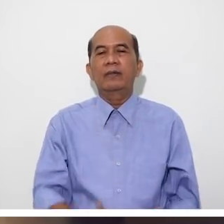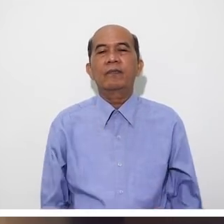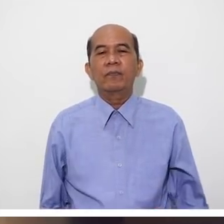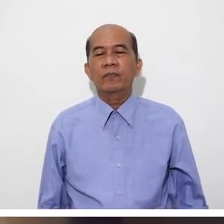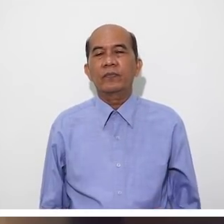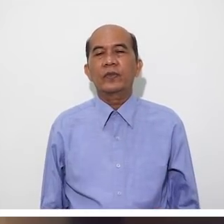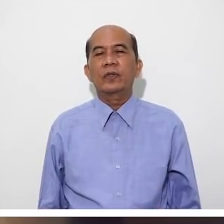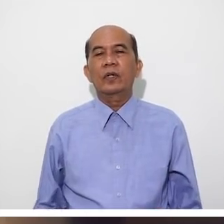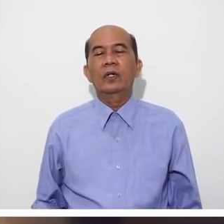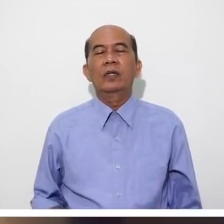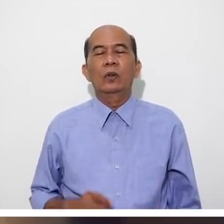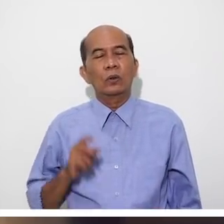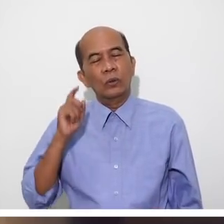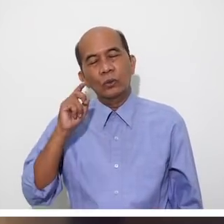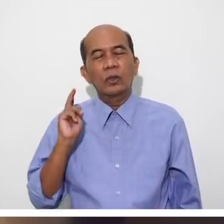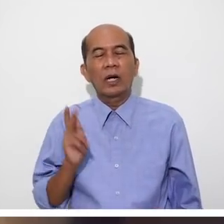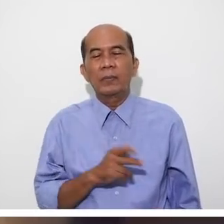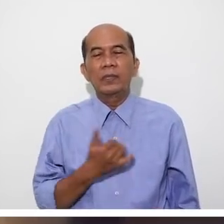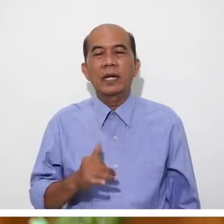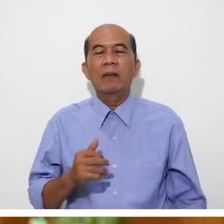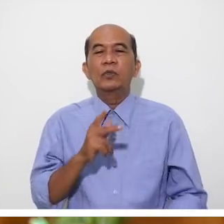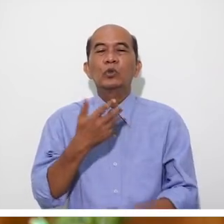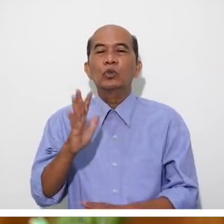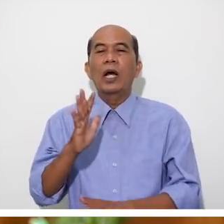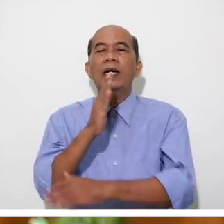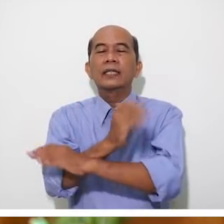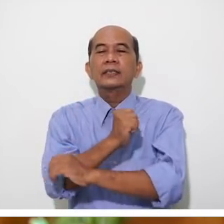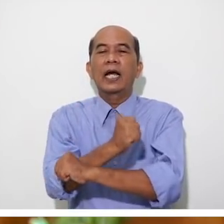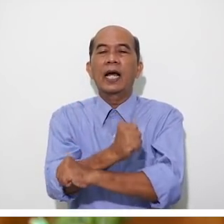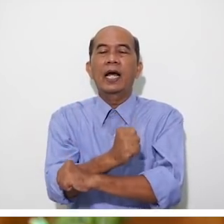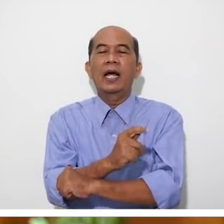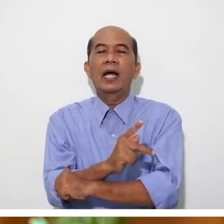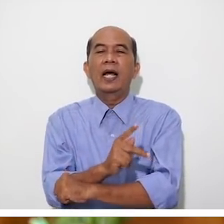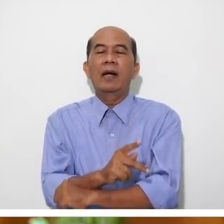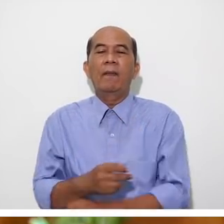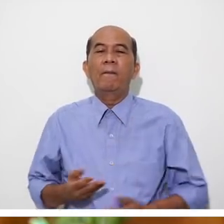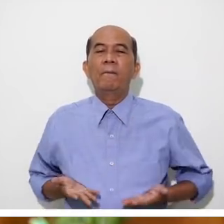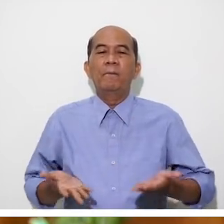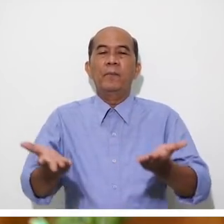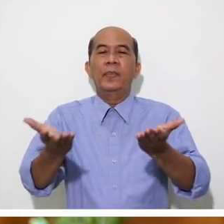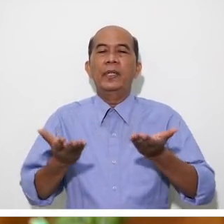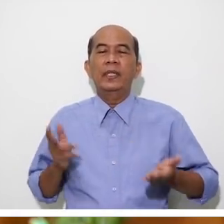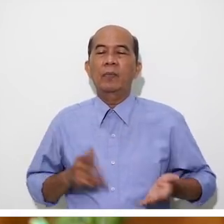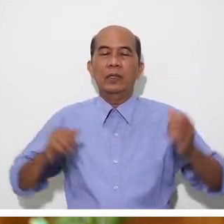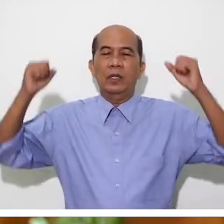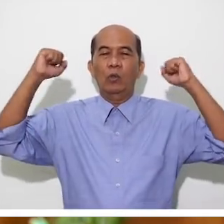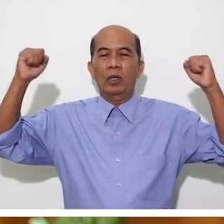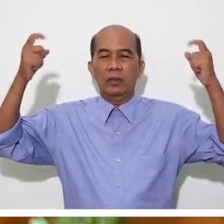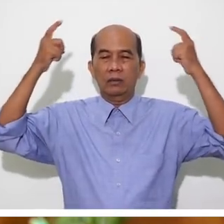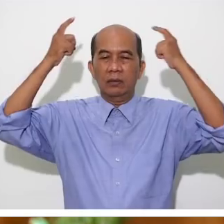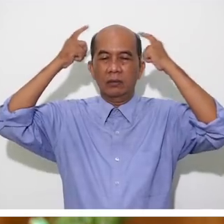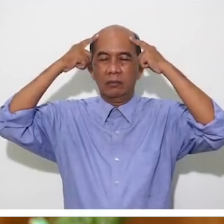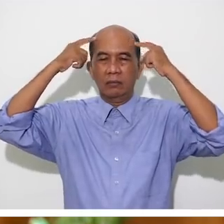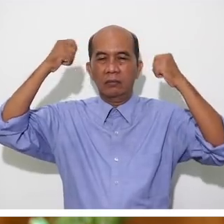Demikian juga untuk setiap kami yang sudah bekerja, Tuhan juga yang berikan kami kekuatan, hikmat,